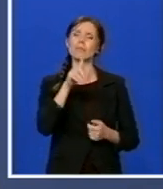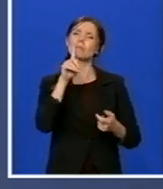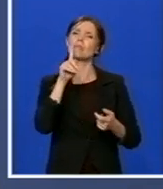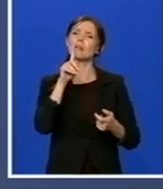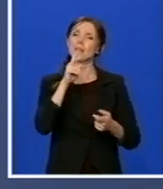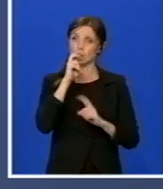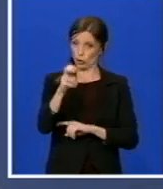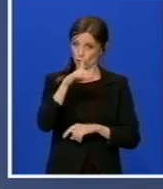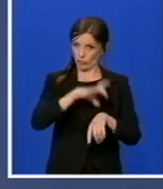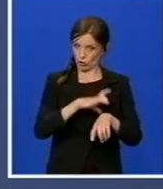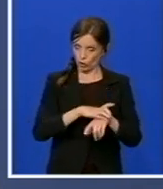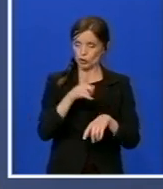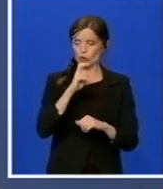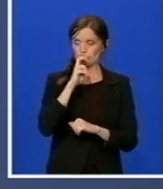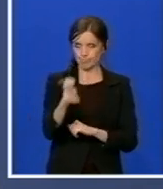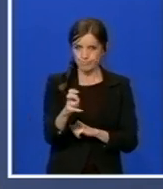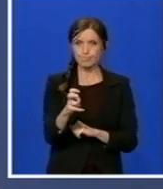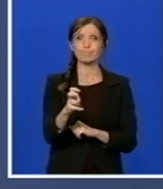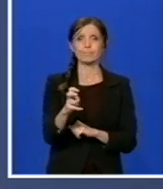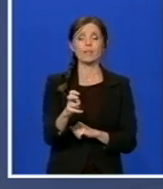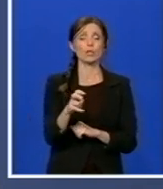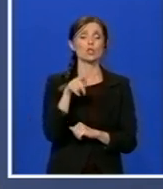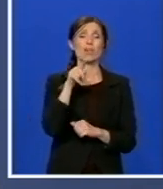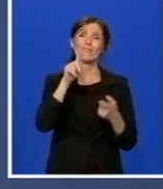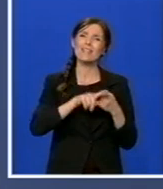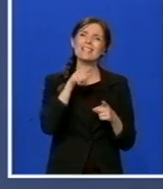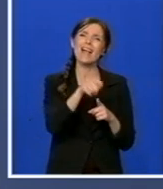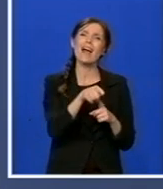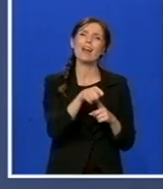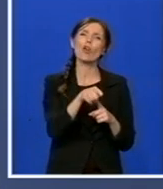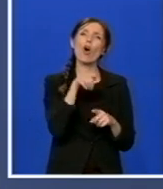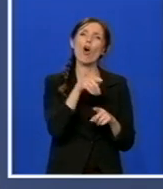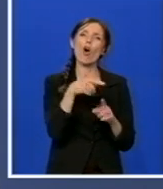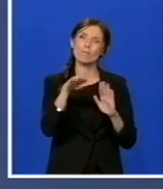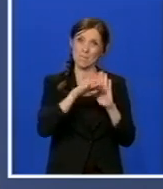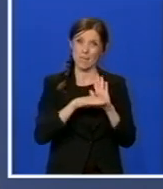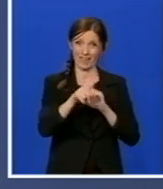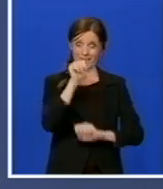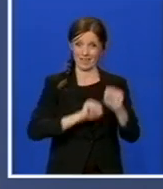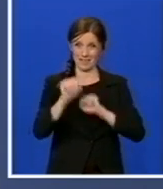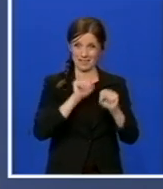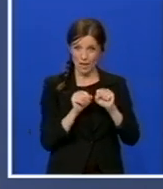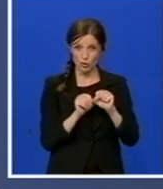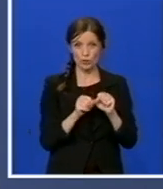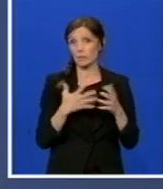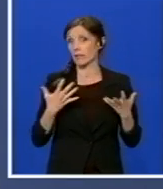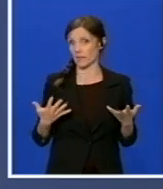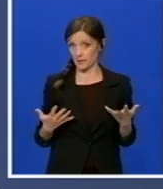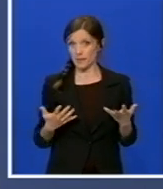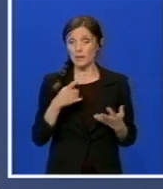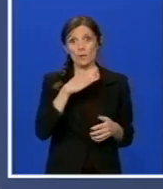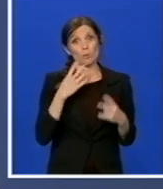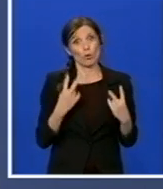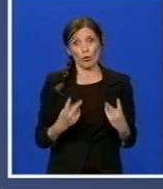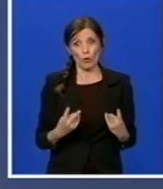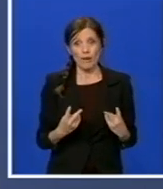da je mnogo nepoznanica ovom virusu, ali da preventivne mere, opšte preventivne mere su i te kako